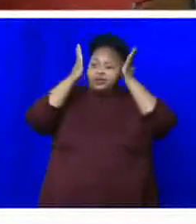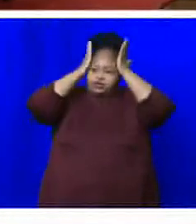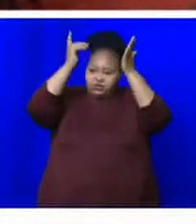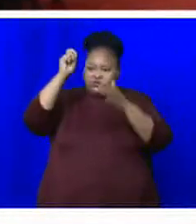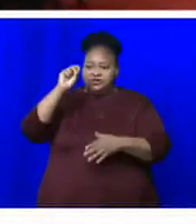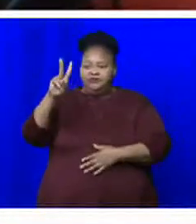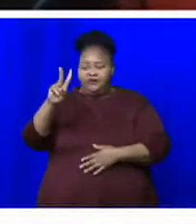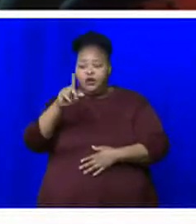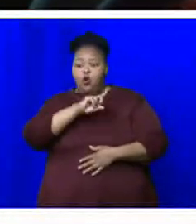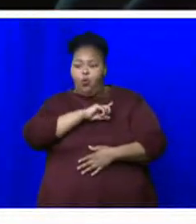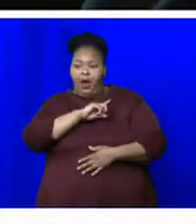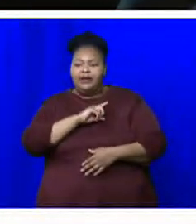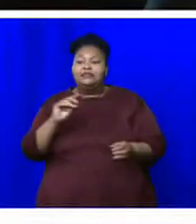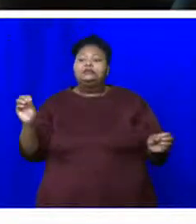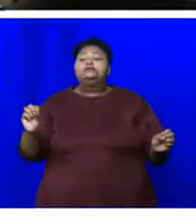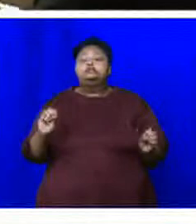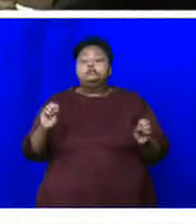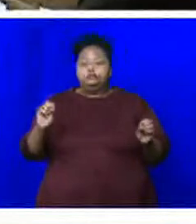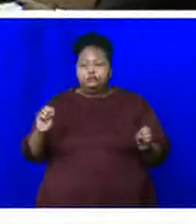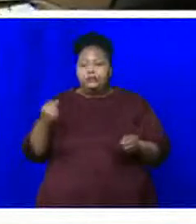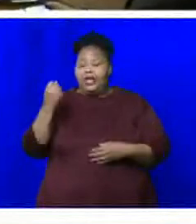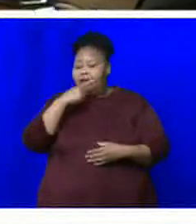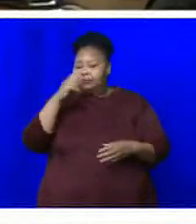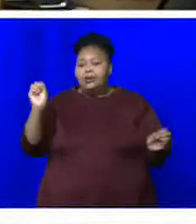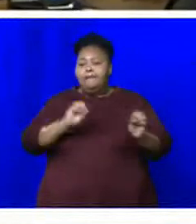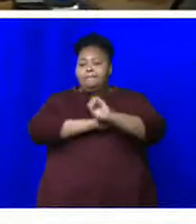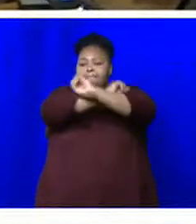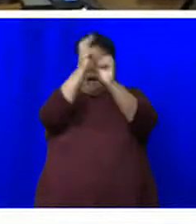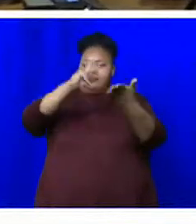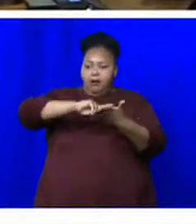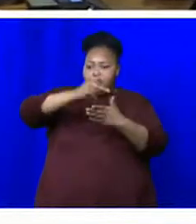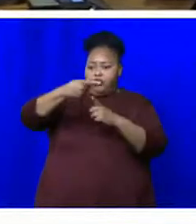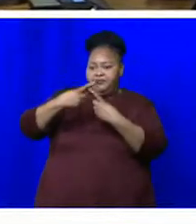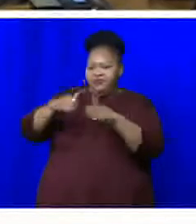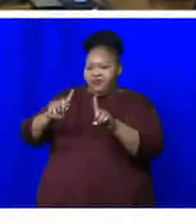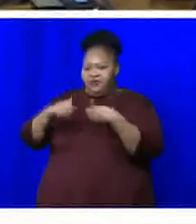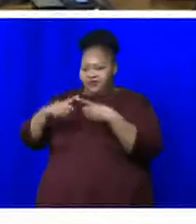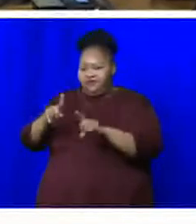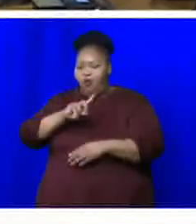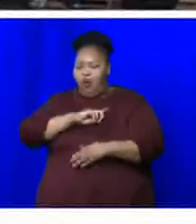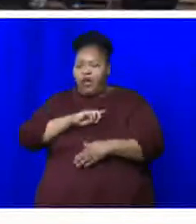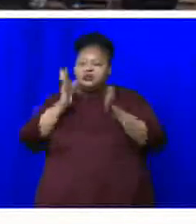Edinsabente Eswatini TV kubika samukelisiwe khoza ngasikhumbuzo Dlamini ePhalamende.